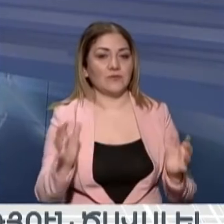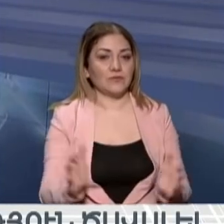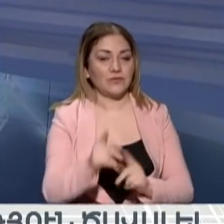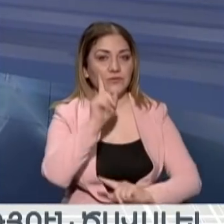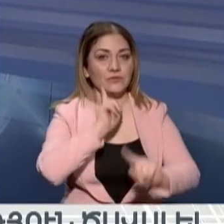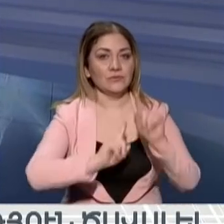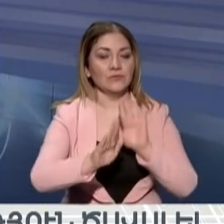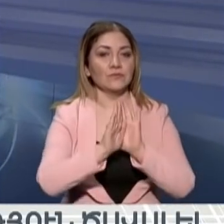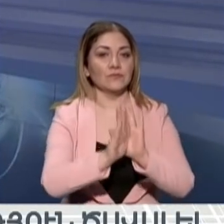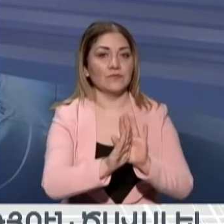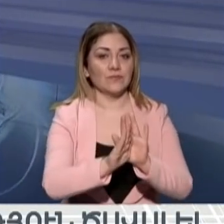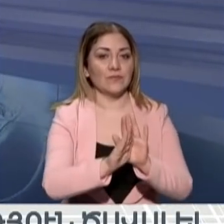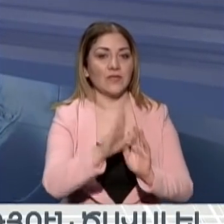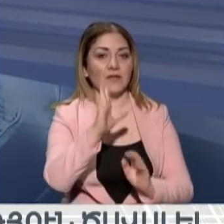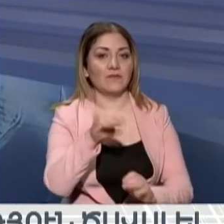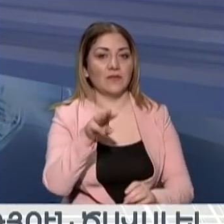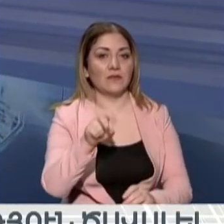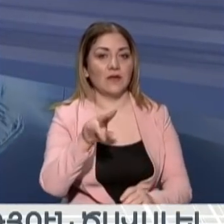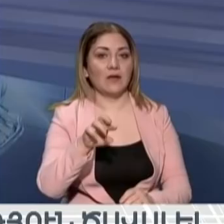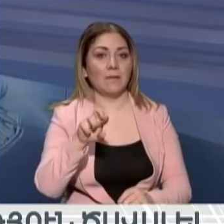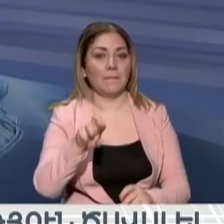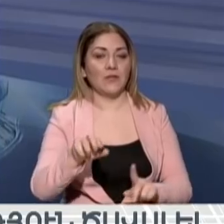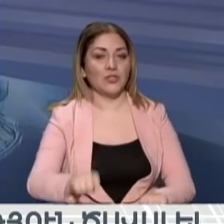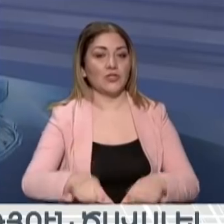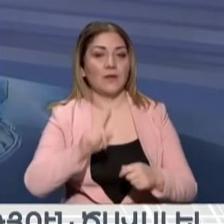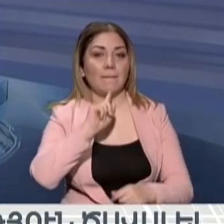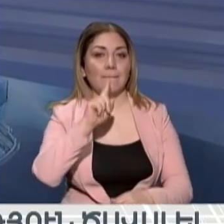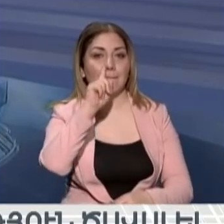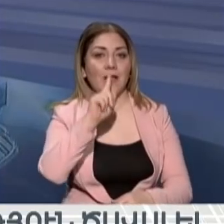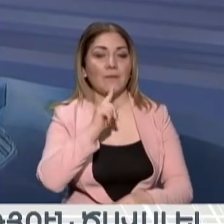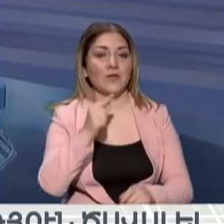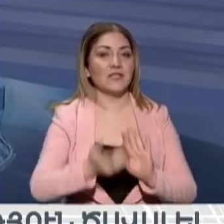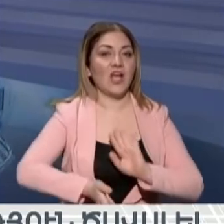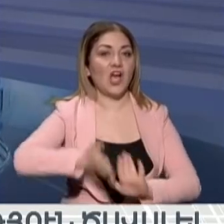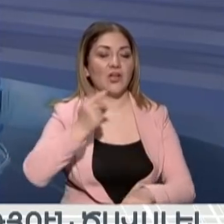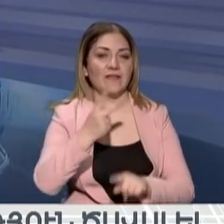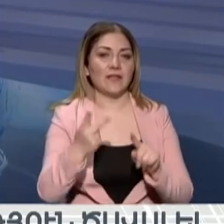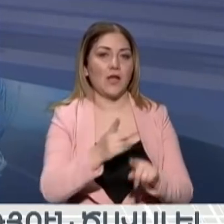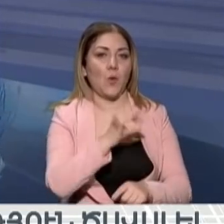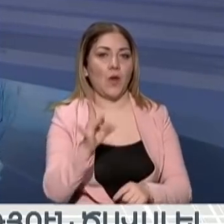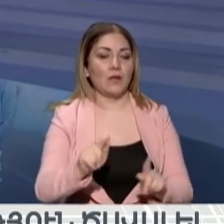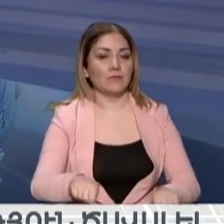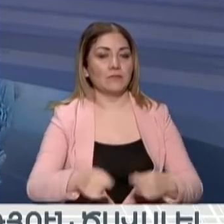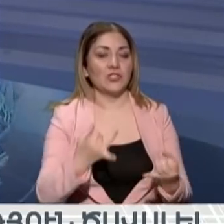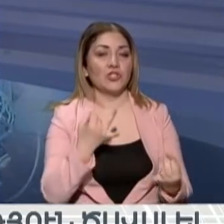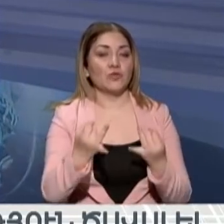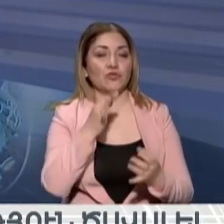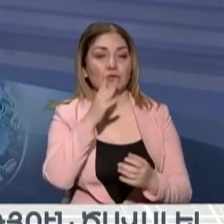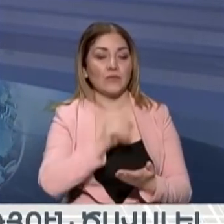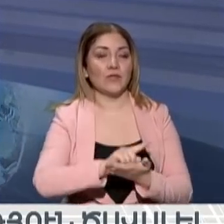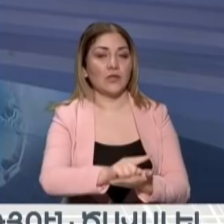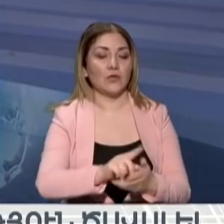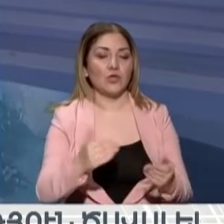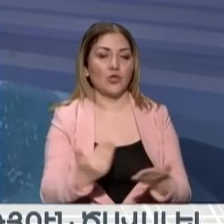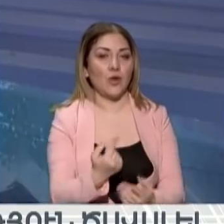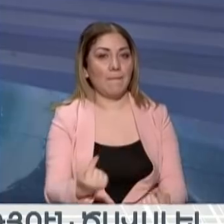անվտանգության խորհրդի քարտուղարի պաշտոնը Վիտալի Բալասանյանը ստանձնել է 1.5 ամիս առաջ երկրորդ անգամ։ Լուրերի հետ զրույցում նշել է, որ